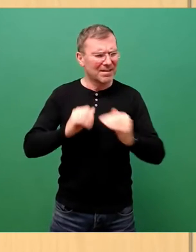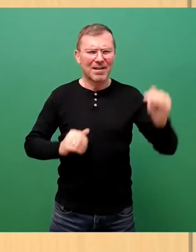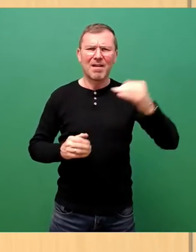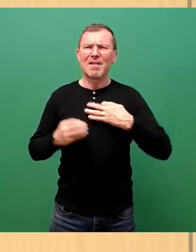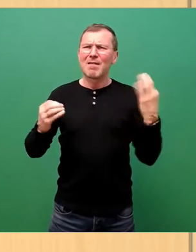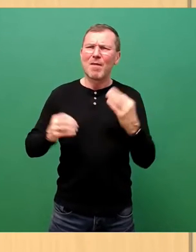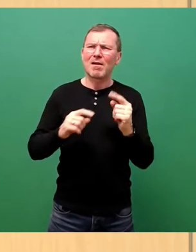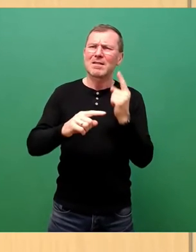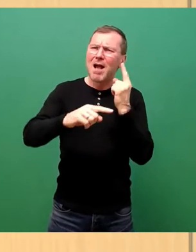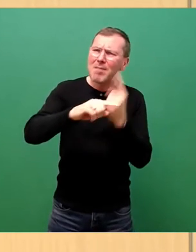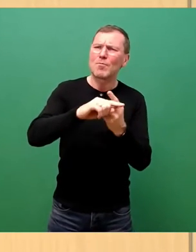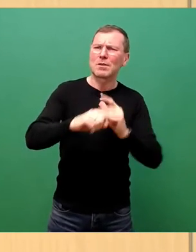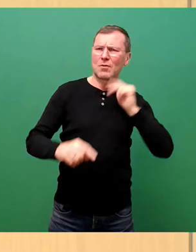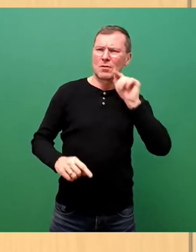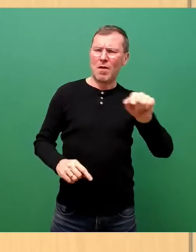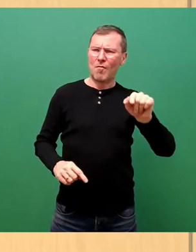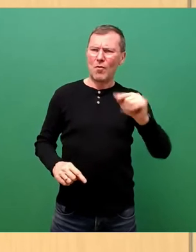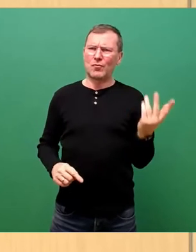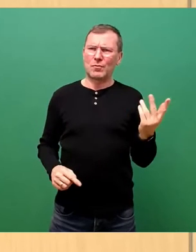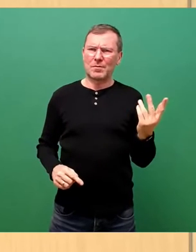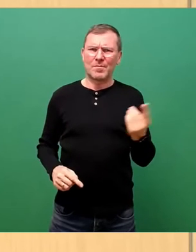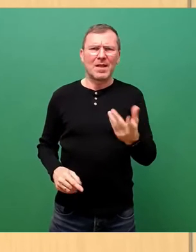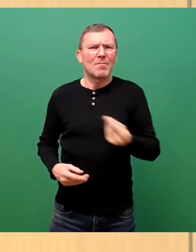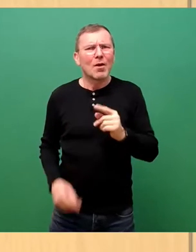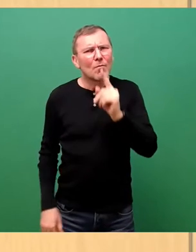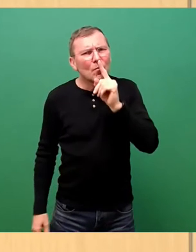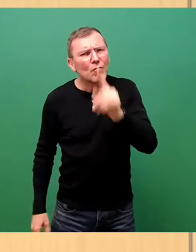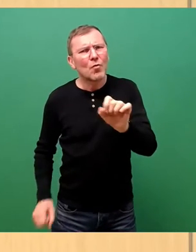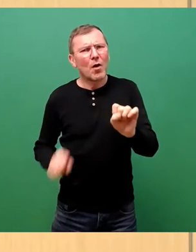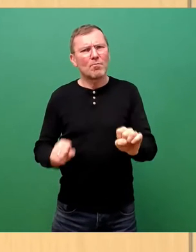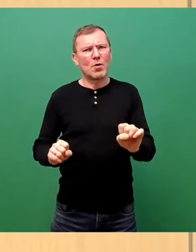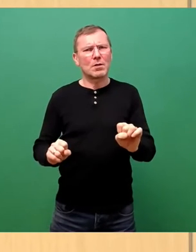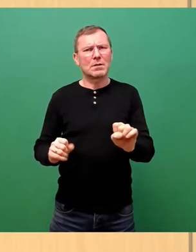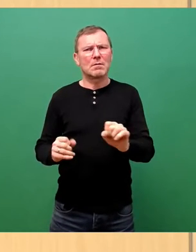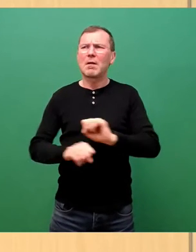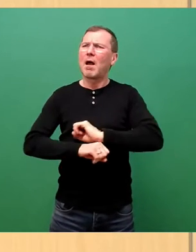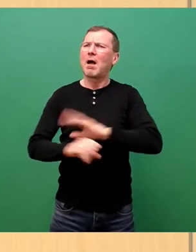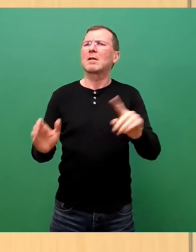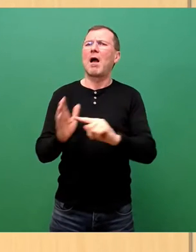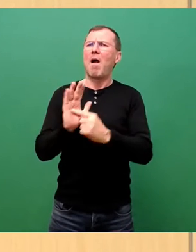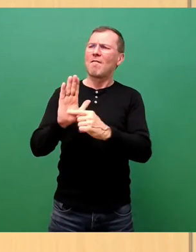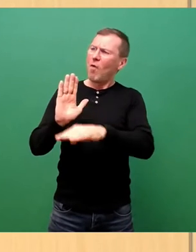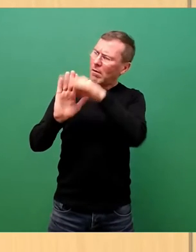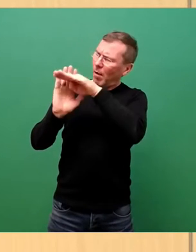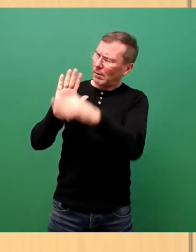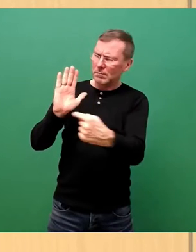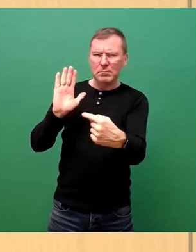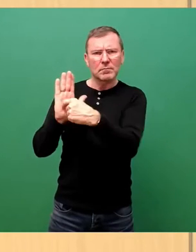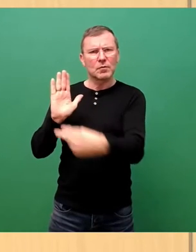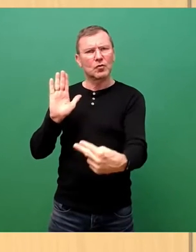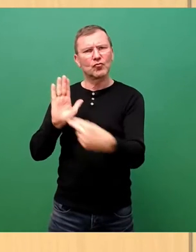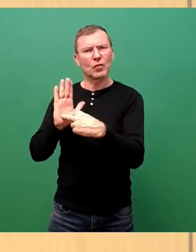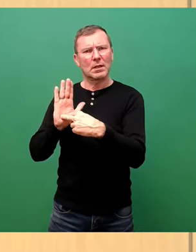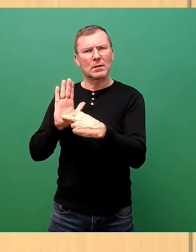an preisgünstigen Wohnungen. Und die entstehen nur, wenn wir klare Vorgaben machen, wenn wir die bestehende Quote